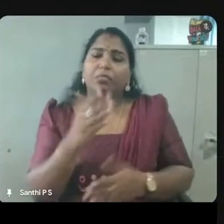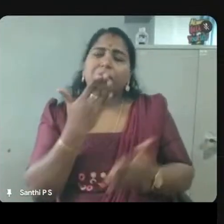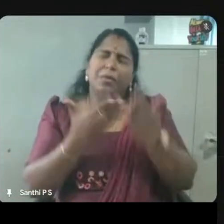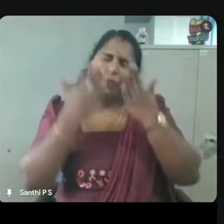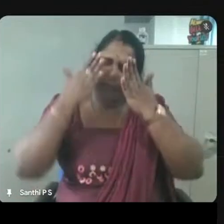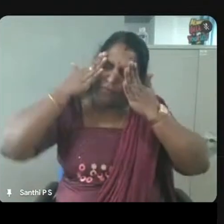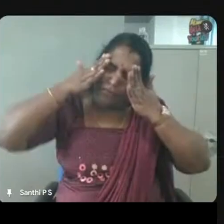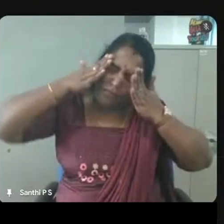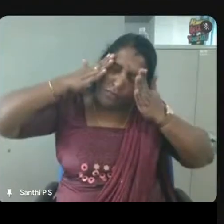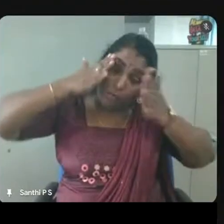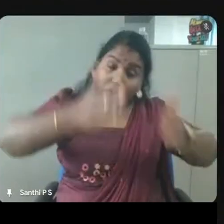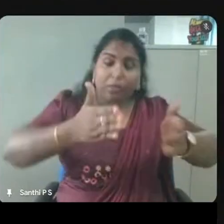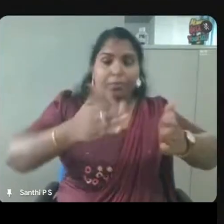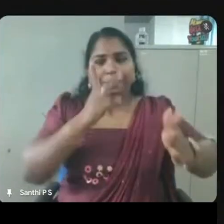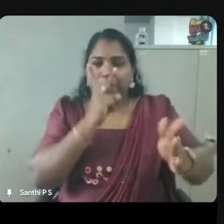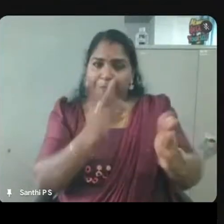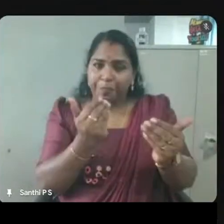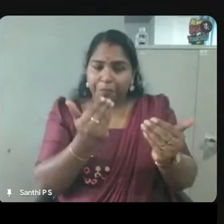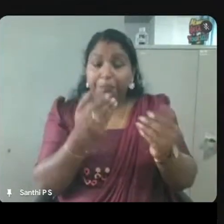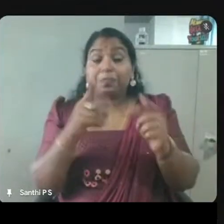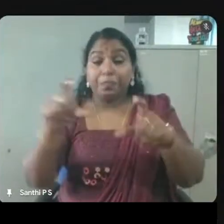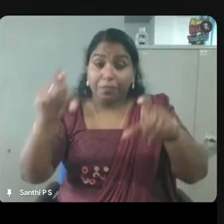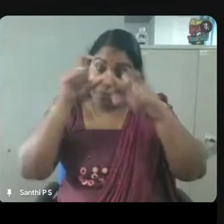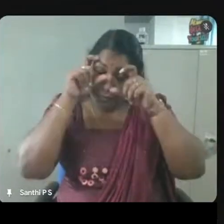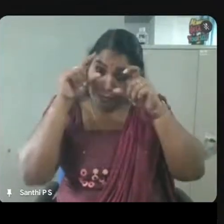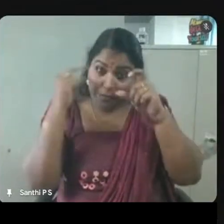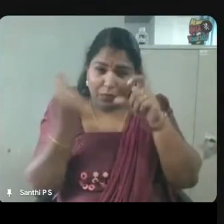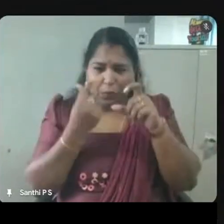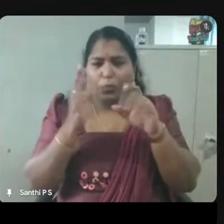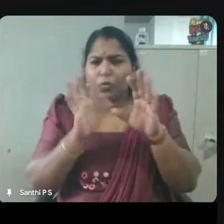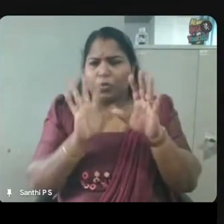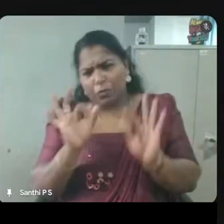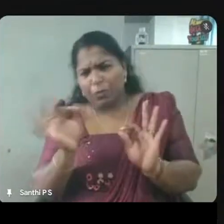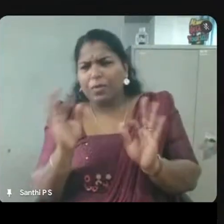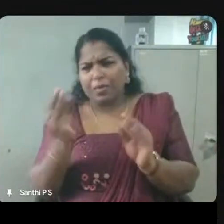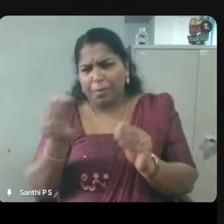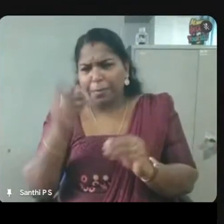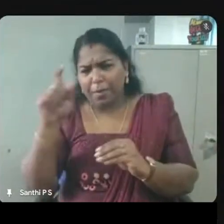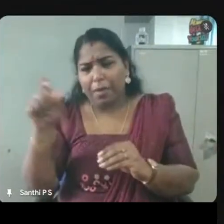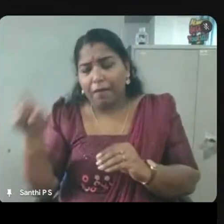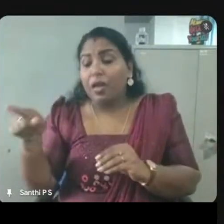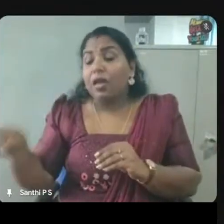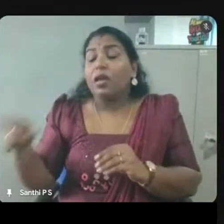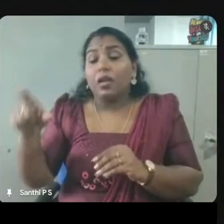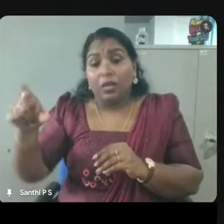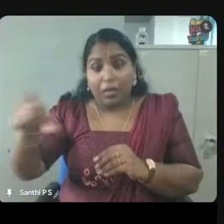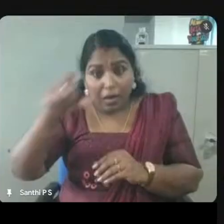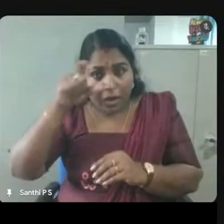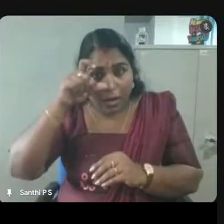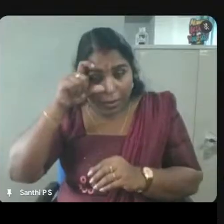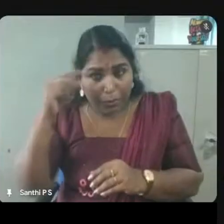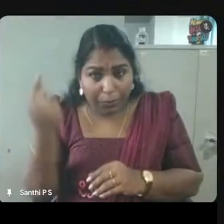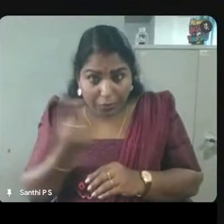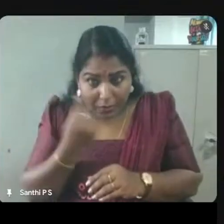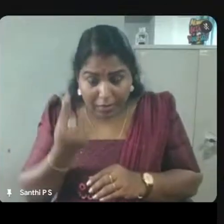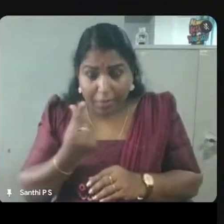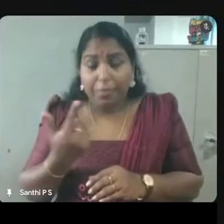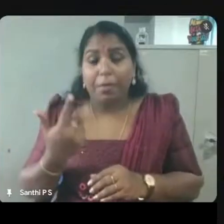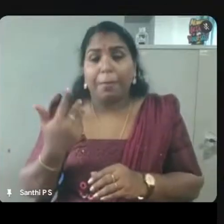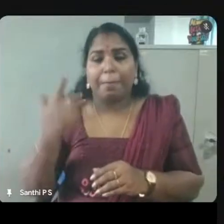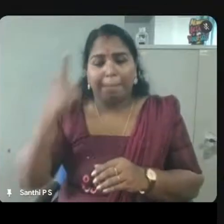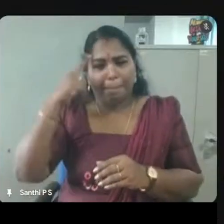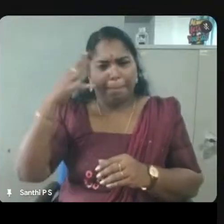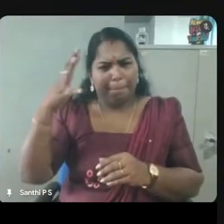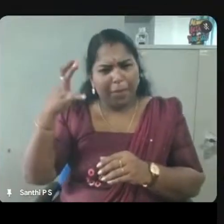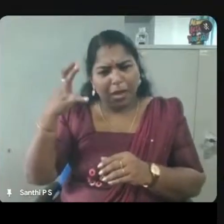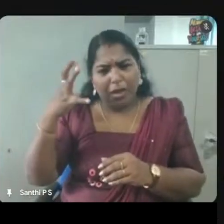പറ്റുമായിരിക്കാം. അങ്ങനെയുള്ളവർ കണ്ണാടി ഉപയോഗിക്കാതിരിക്കുന്ന ആളുകളുണ്ട്. ആ ആളുകളിൽ കണ്ണാടി വെക്കുമ്പോൾ മൈഗ്രെയിൻ്റെ അറ്റാക്സ്, മൈഗ്രെയിൻ്റെ ഫ്രീക്വൻസി